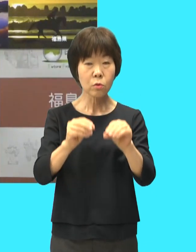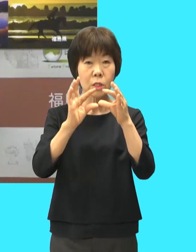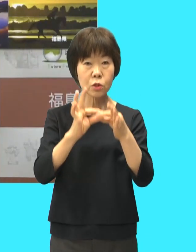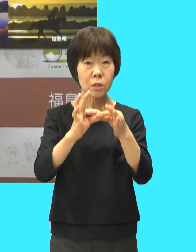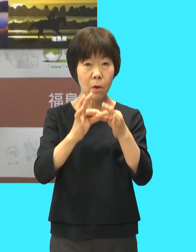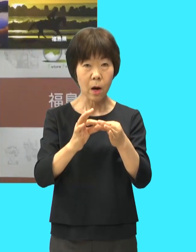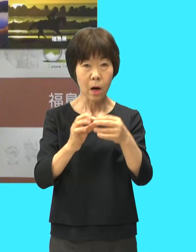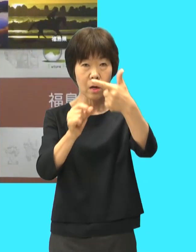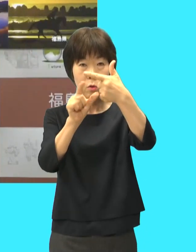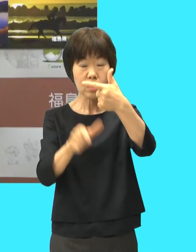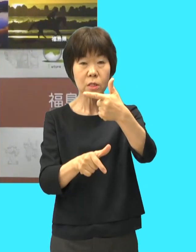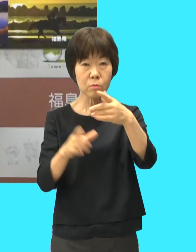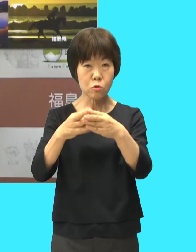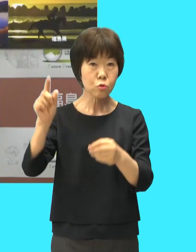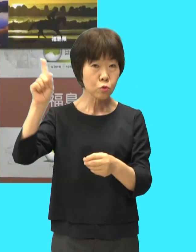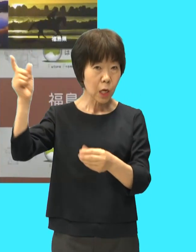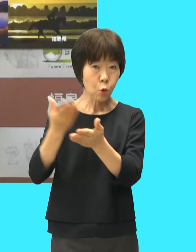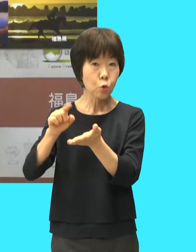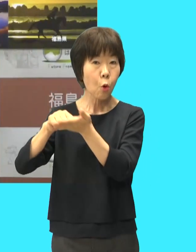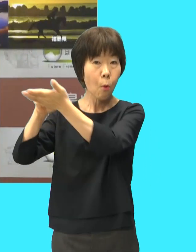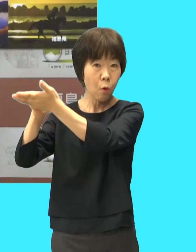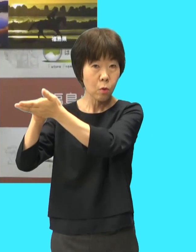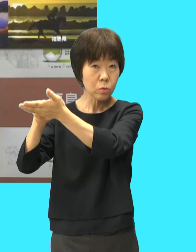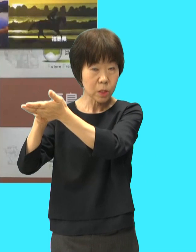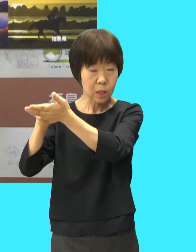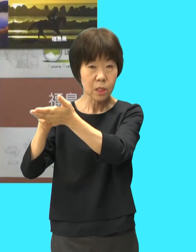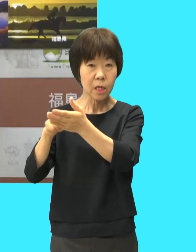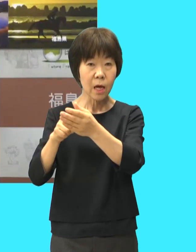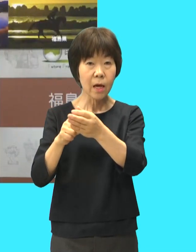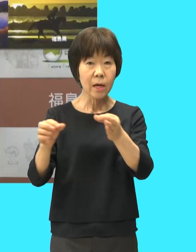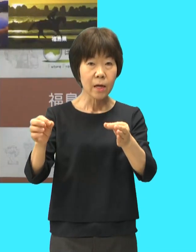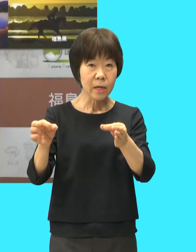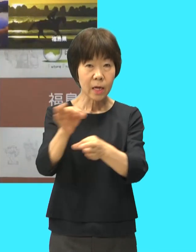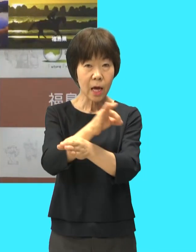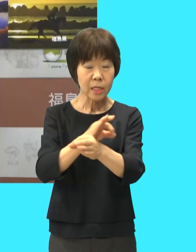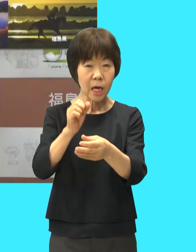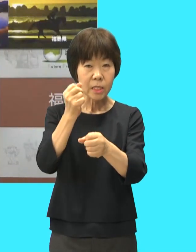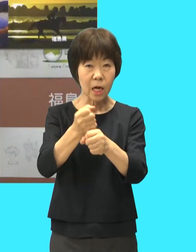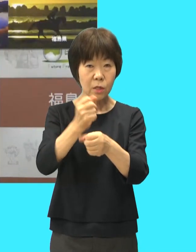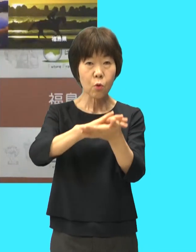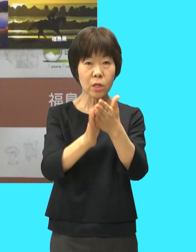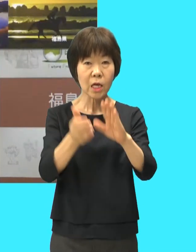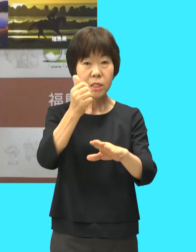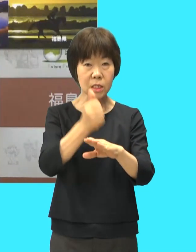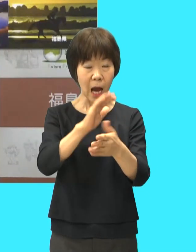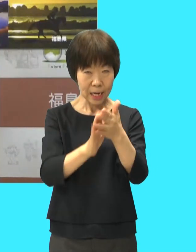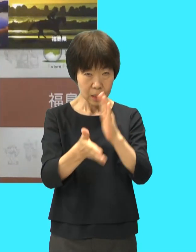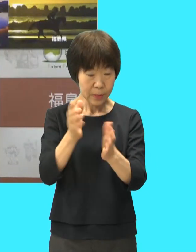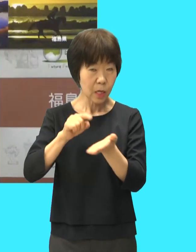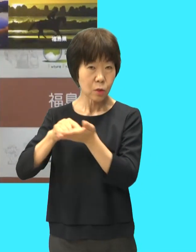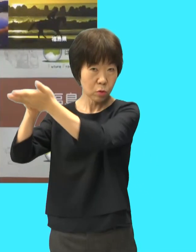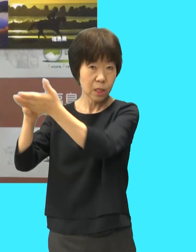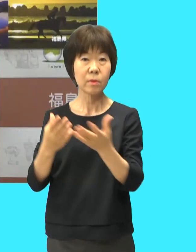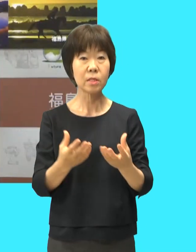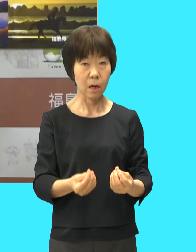先月にも国への要望において経済産業大臣にあらためて要請を行ったところであり